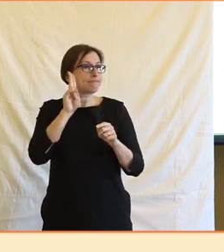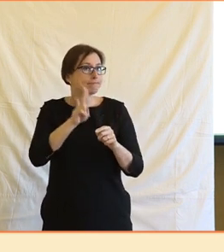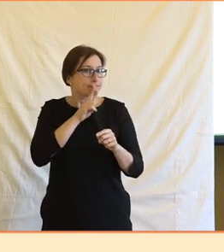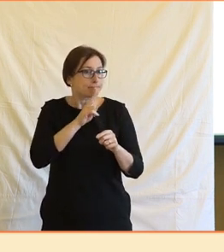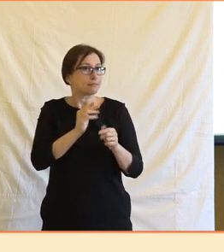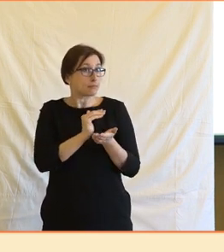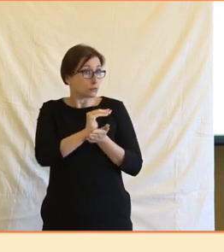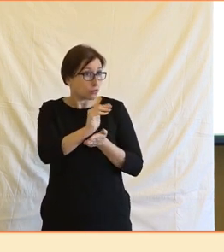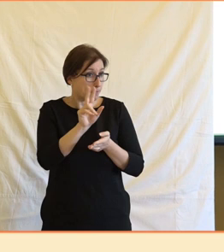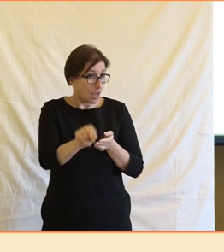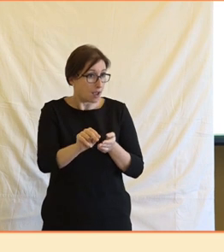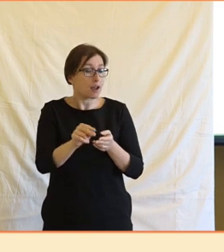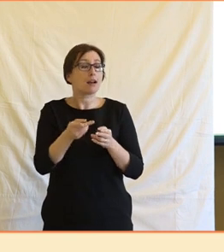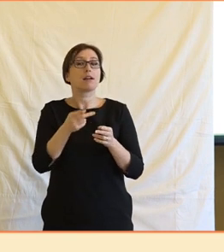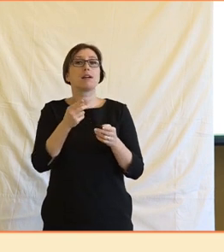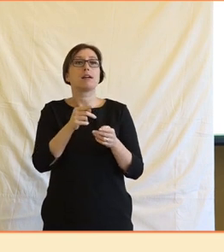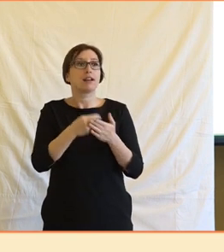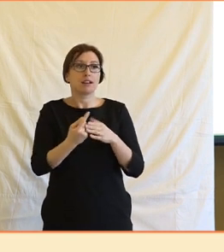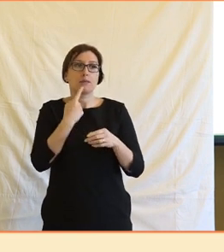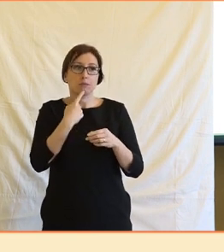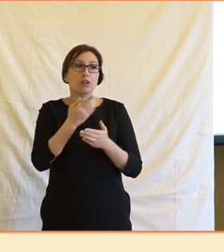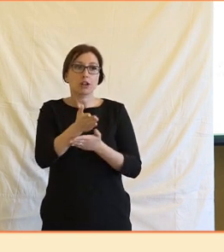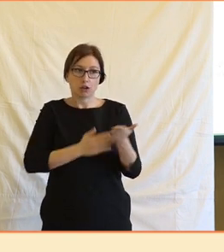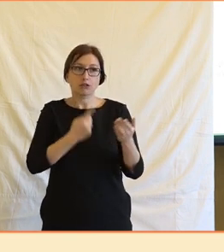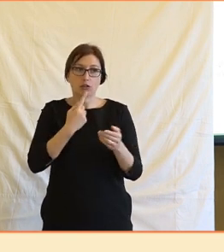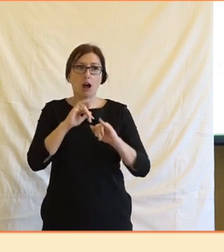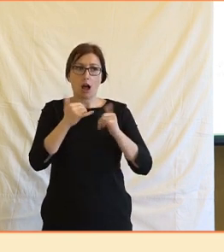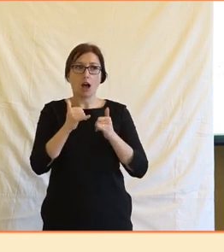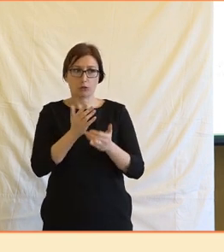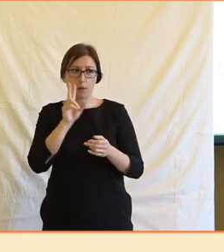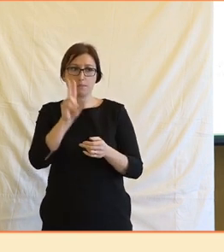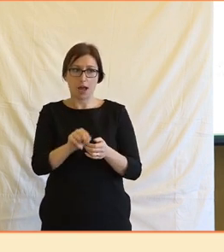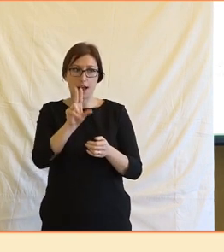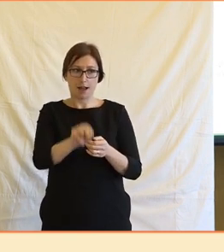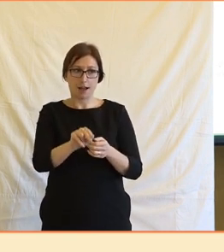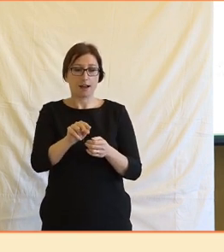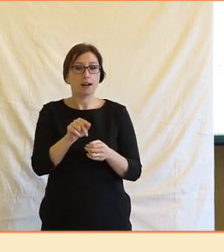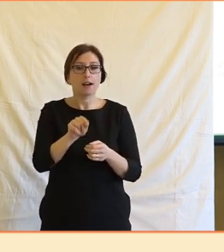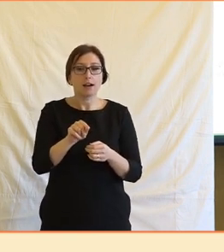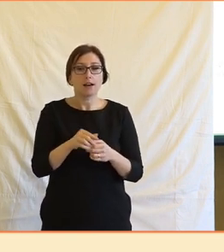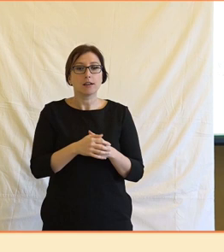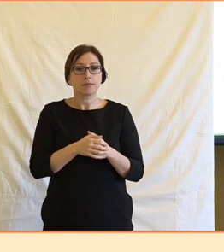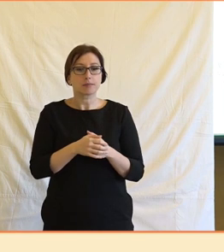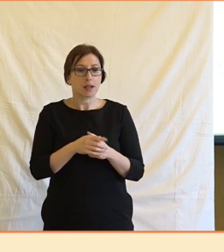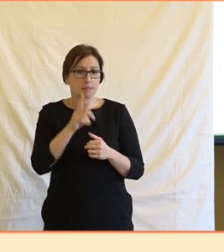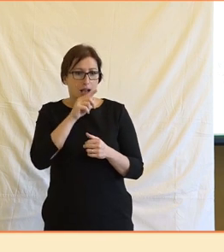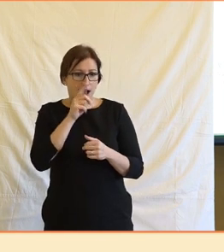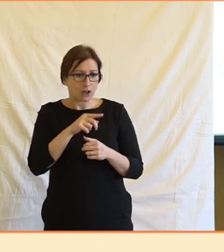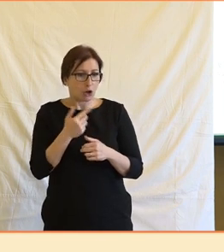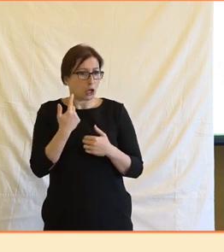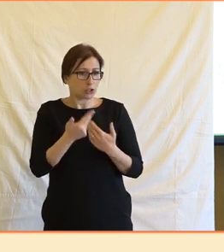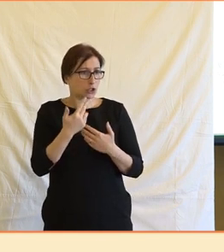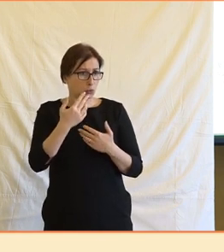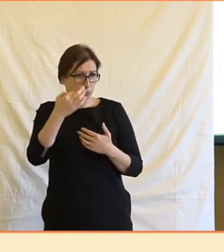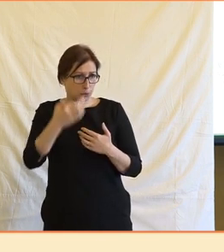pětina deklaruje, že výstupy jsou přístupná, což také budeme mluvit, to je velmi málo. A